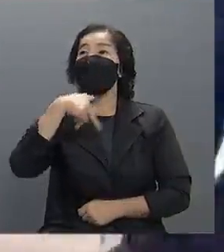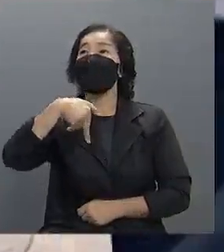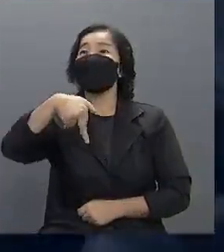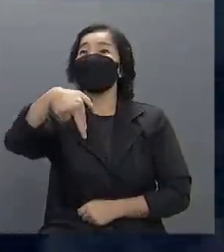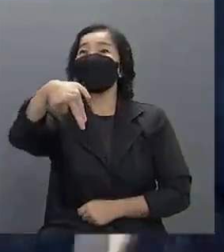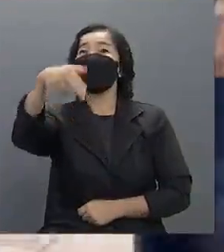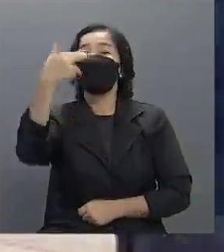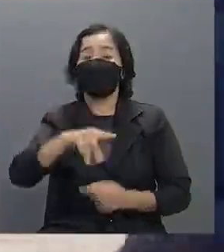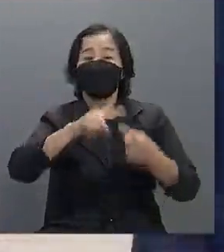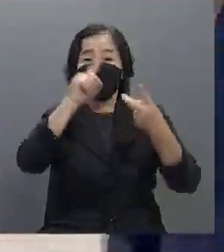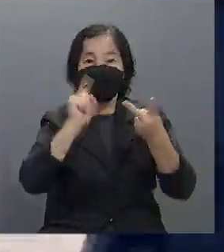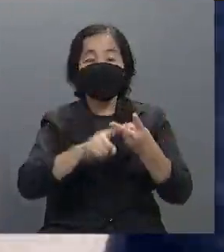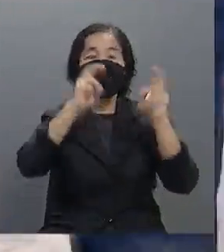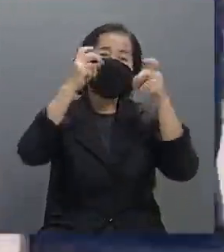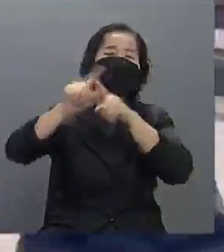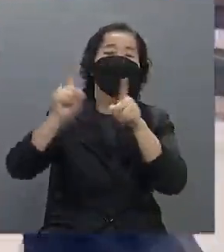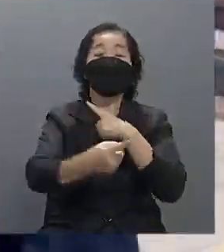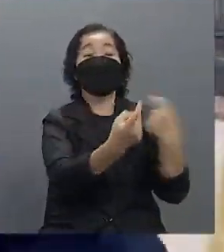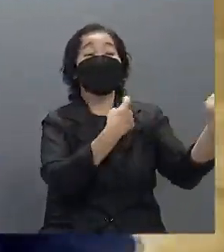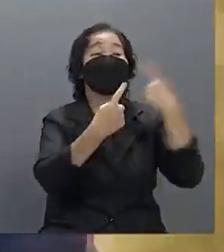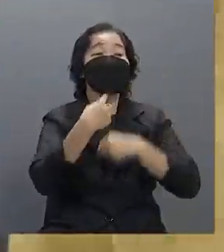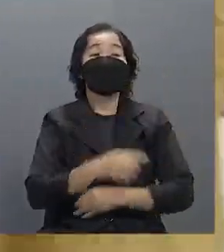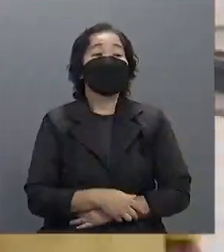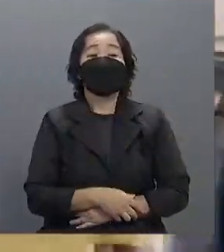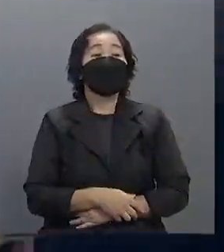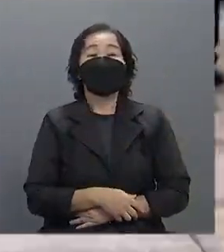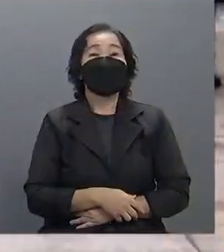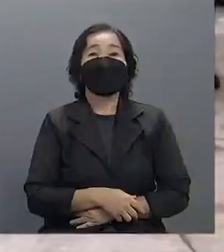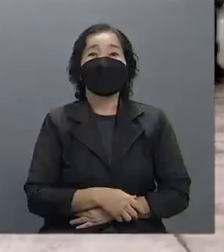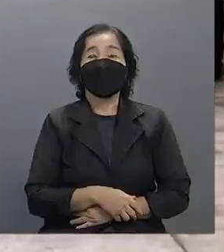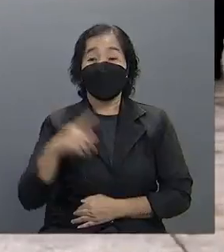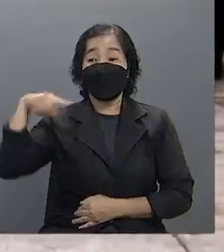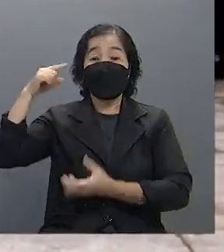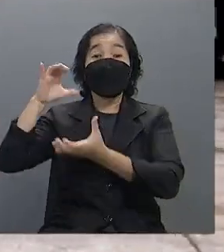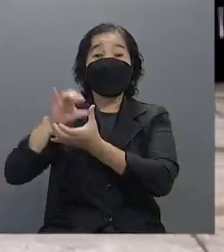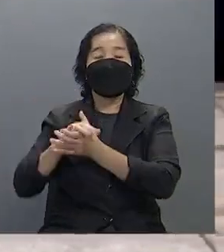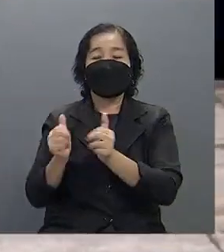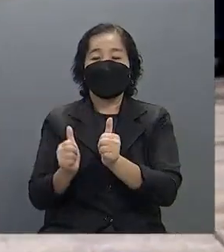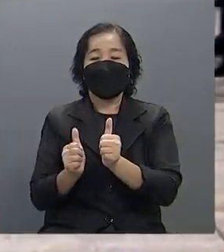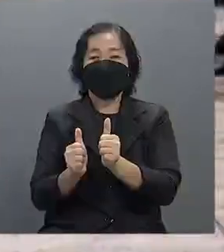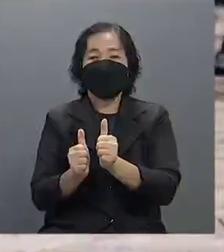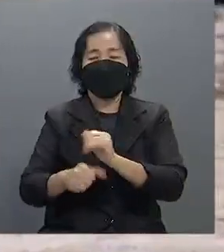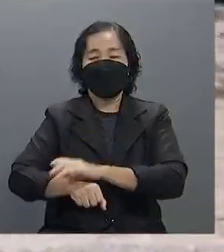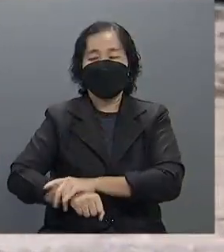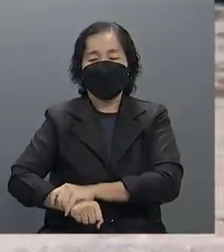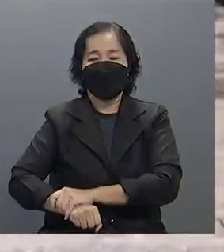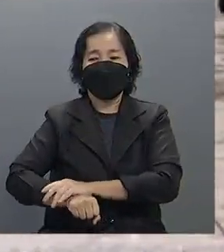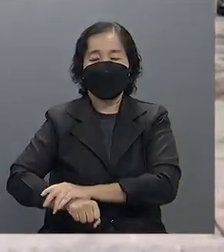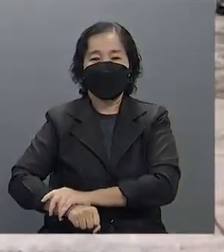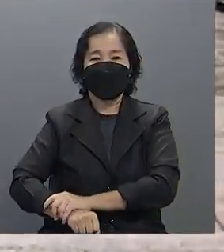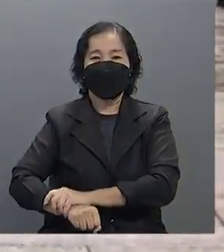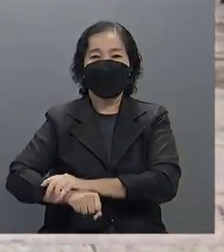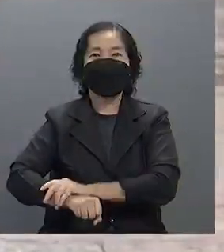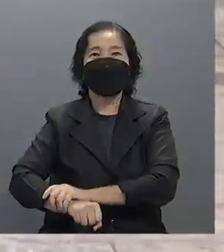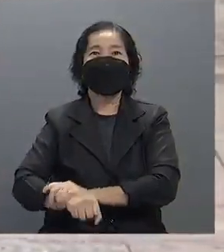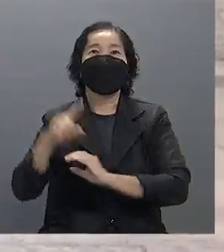มืองอื่นๆโดยเป็นที่สังเกตนะคะว่านางนราพรจันโอชาภริยานั้นพยายามจับแขนไม่ให้นายกรัฐมนตรีตอบโต้เมื่อถูกสื่อมวลชน